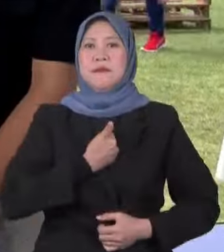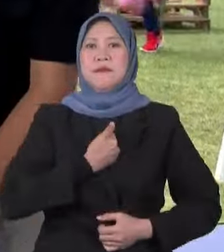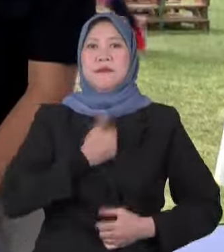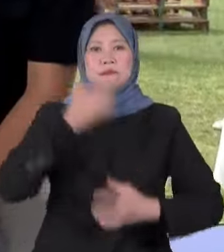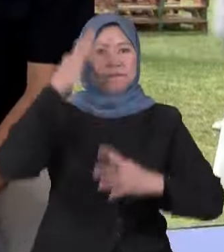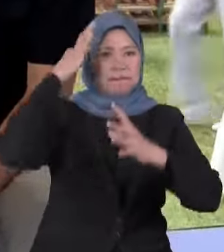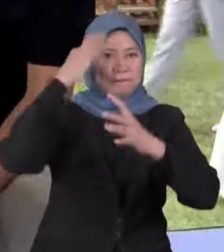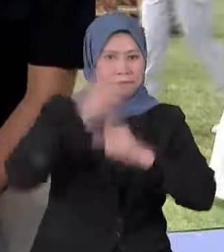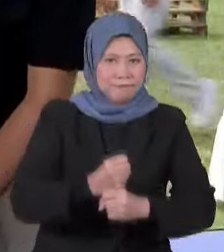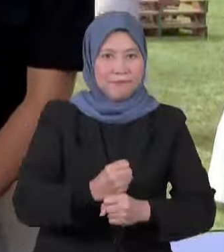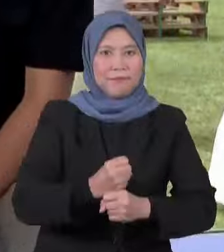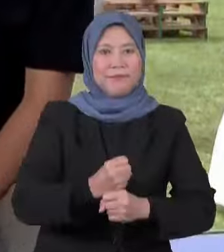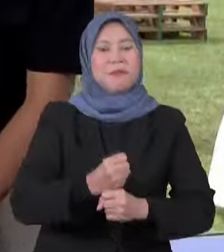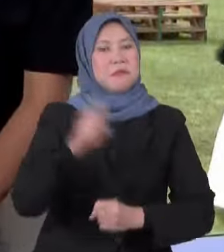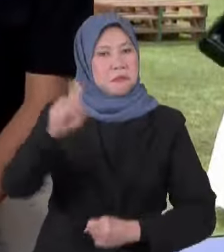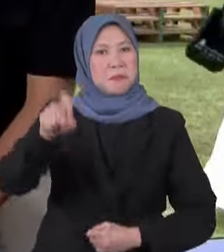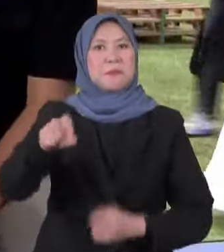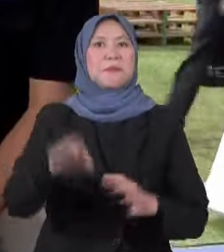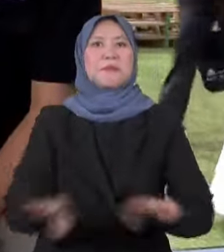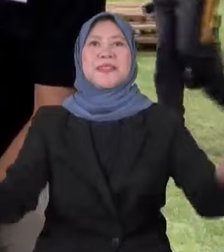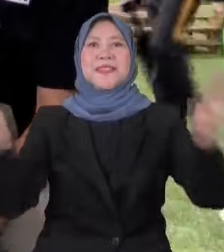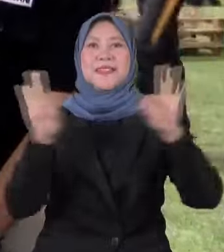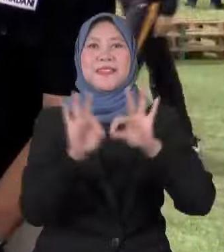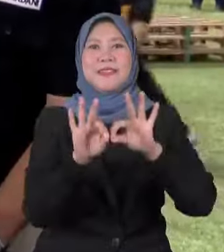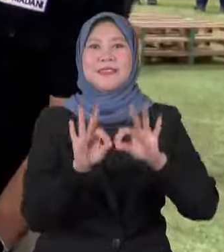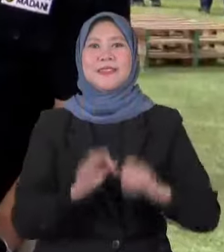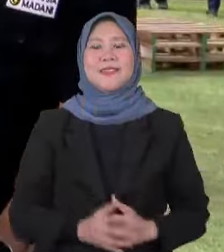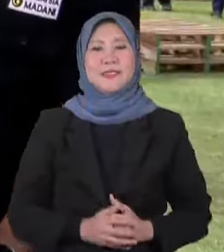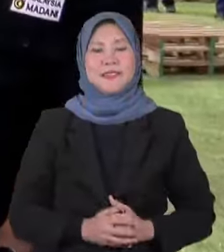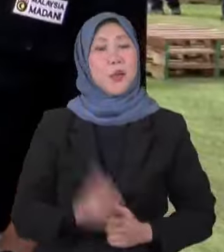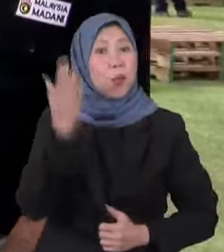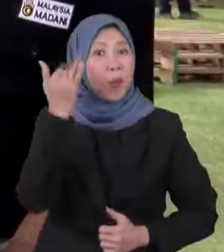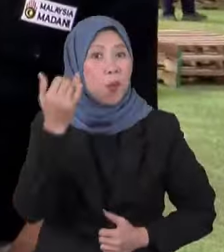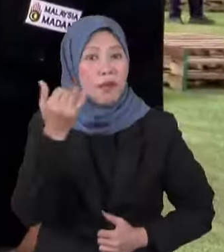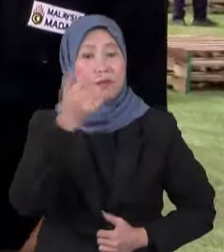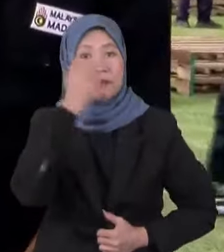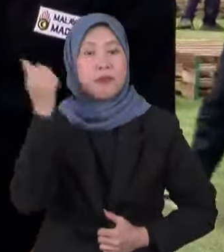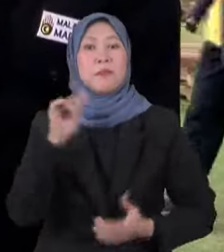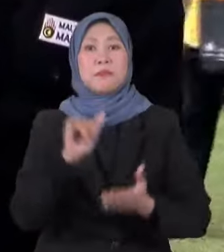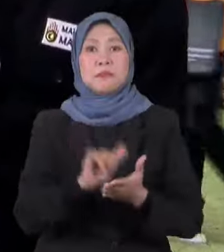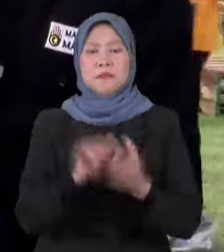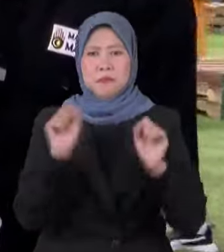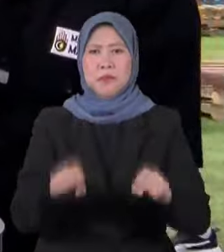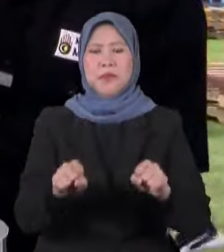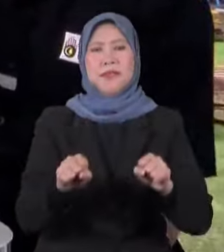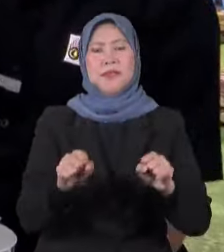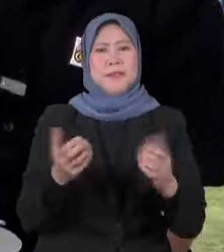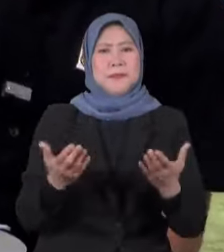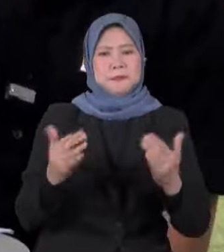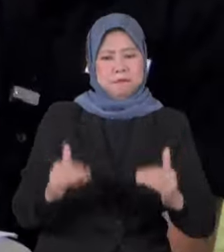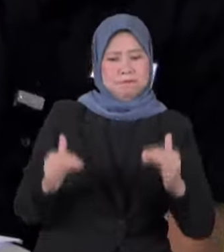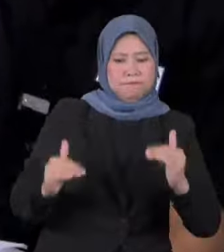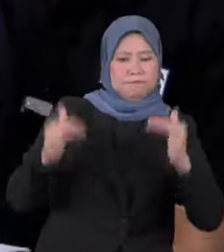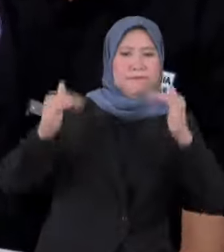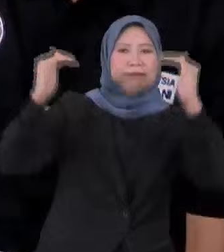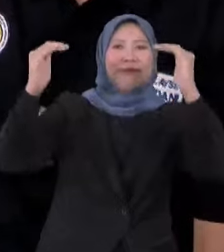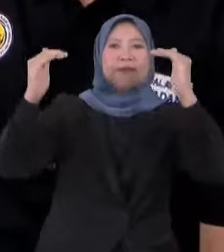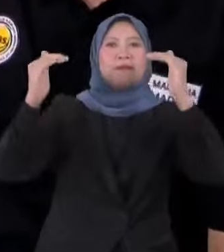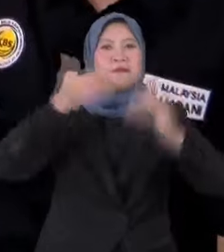Keyakinan terhadap diri sendiri. Ya. Saya rasa itu sangat-sangat penting. Kerana itu yang boleh bawa kita pergi ke peringkat yang lebih